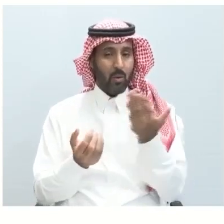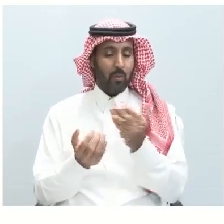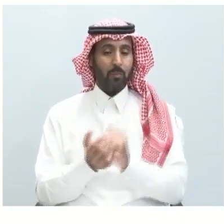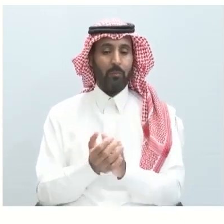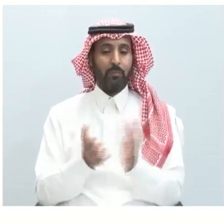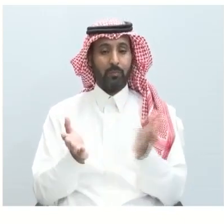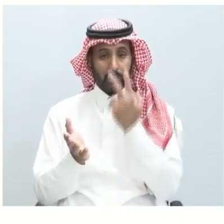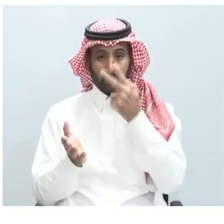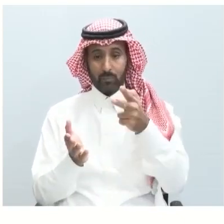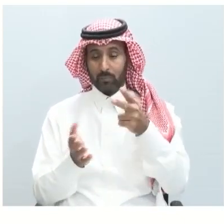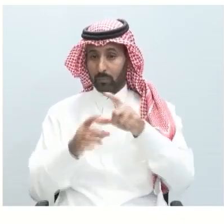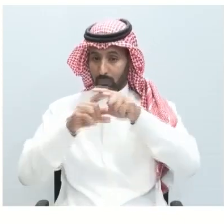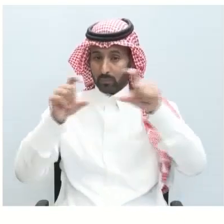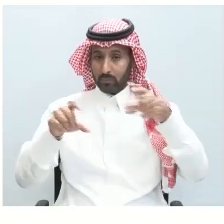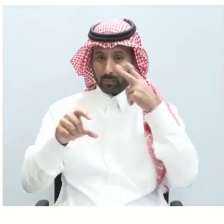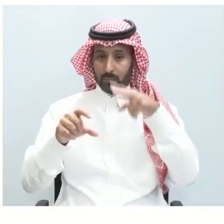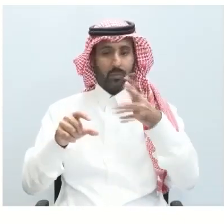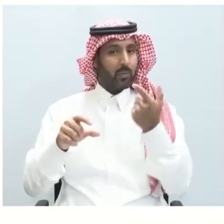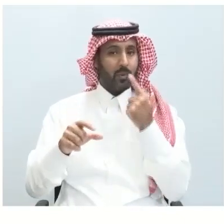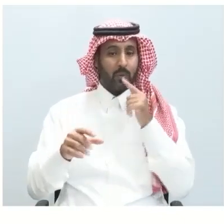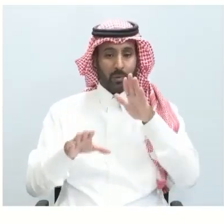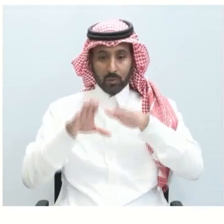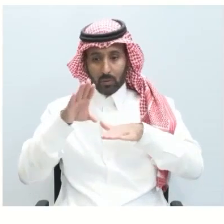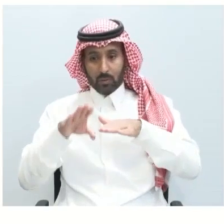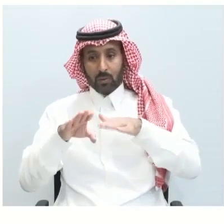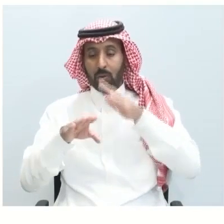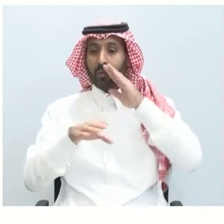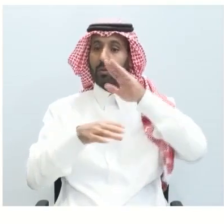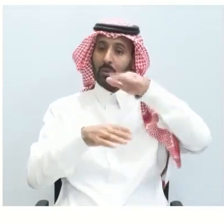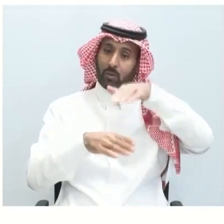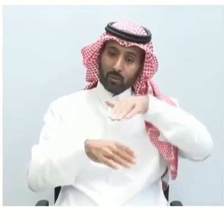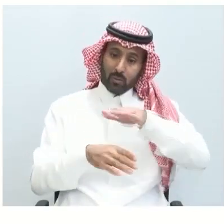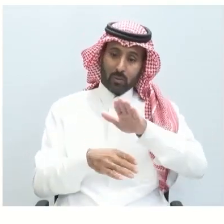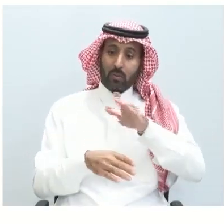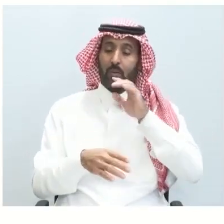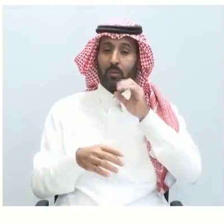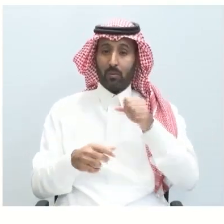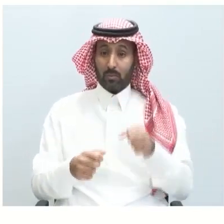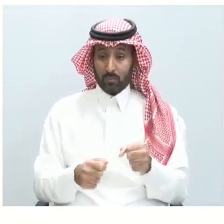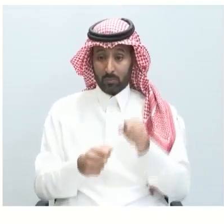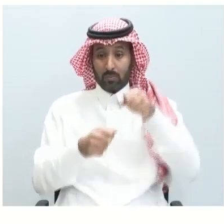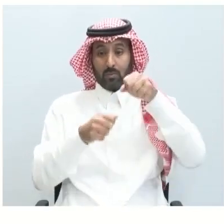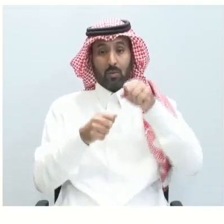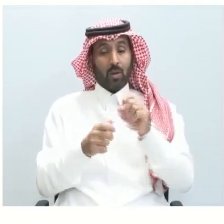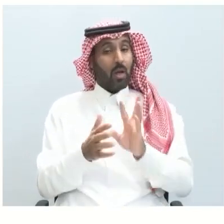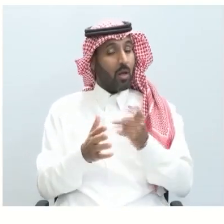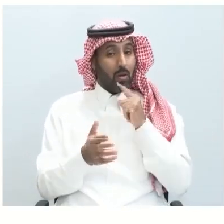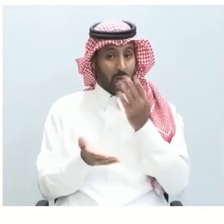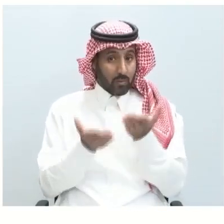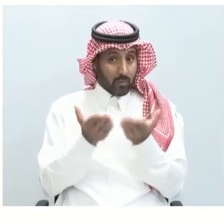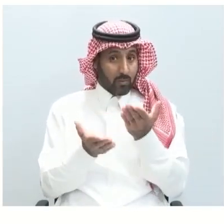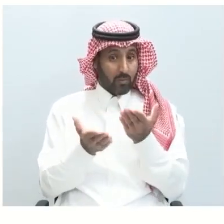الان انظر في هذه الصوره هل من الممكن ان نطلق على لعبه التوازن في هذه الحاله نظام متزن